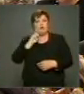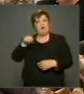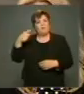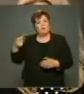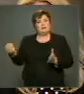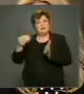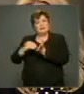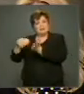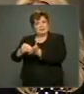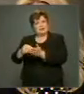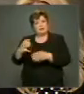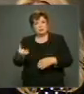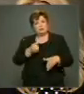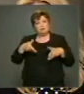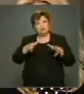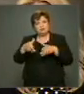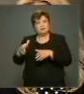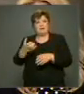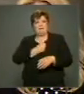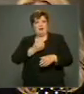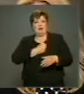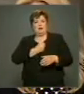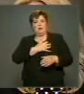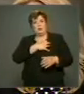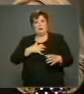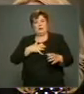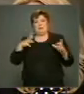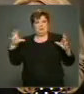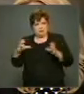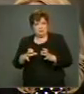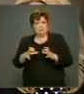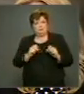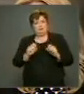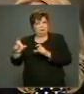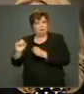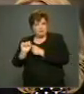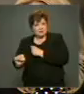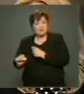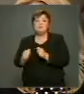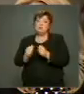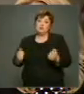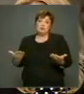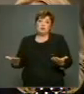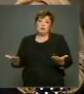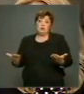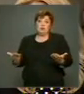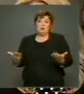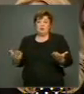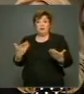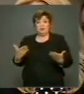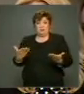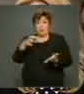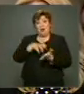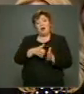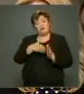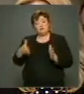perusväyliin, jotta tätä jatkuvaa velan syntymistä ei olisi päässyt jatkumaan. Mutta nyt tämänkertainen